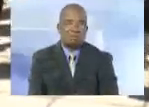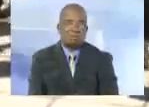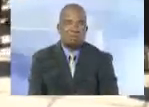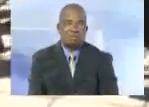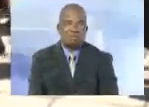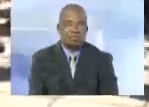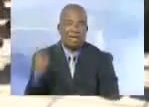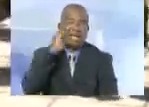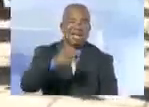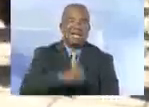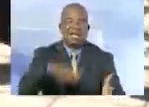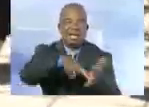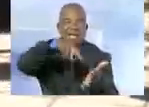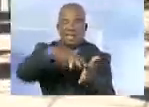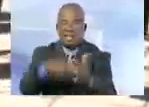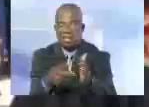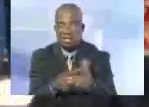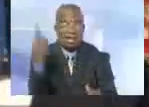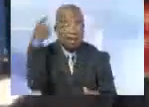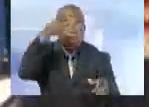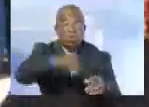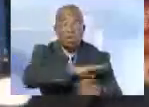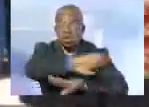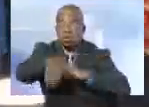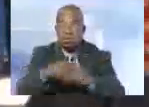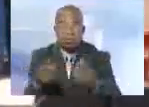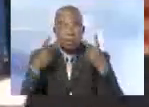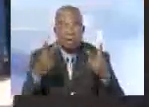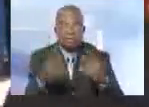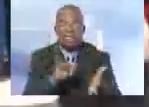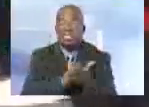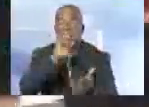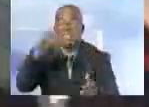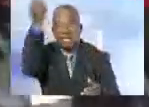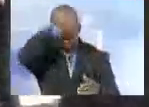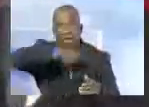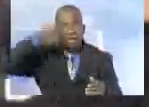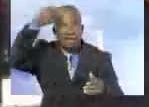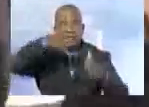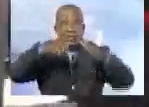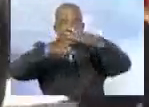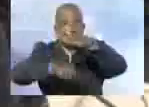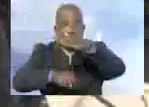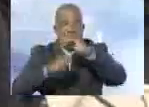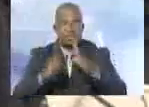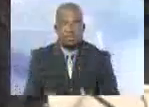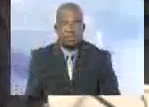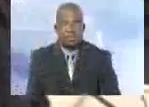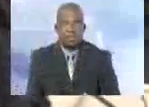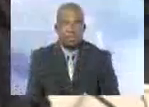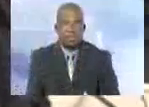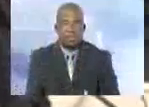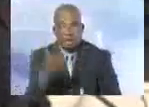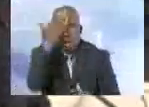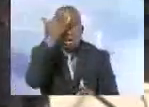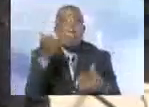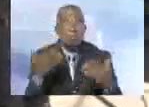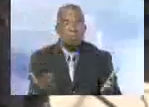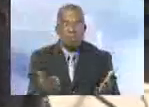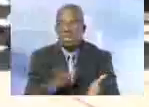Elles dansent pour attirer l'attention sur leurs manifestations car elles ne sont pas très nombreuses. Elles portent la couleur du deuil. Le deuil